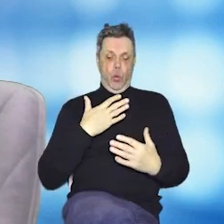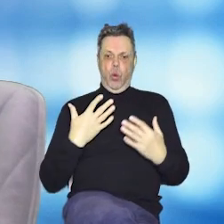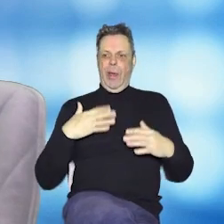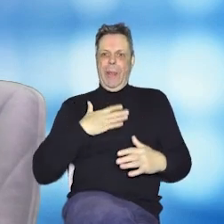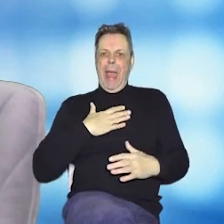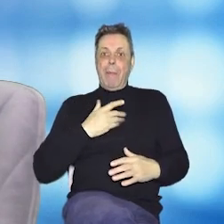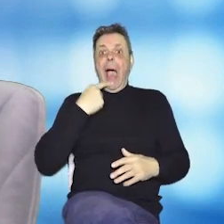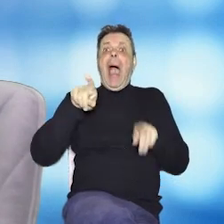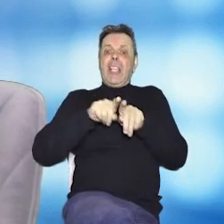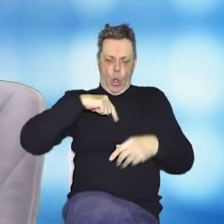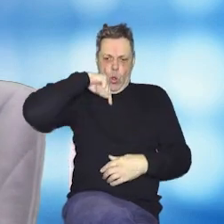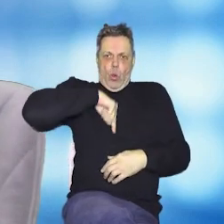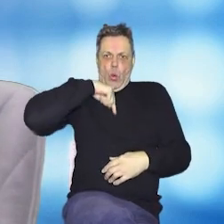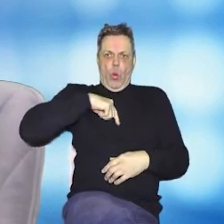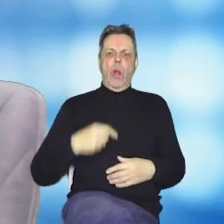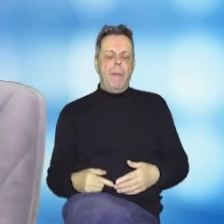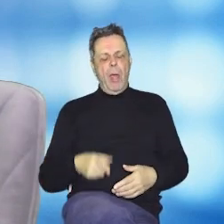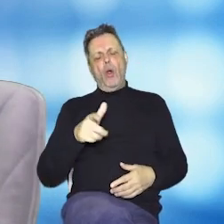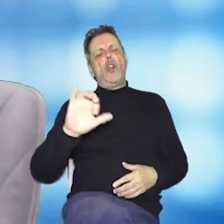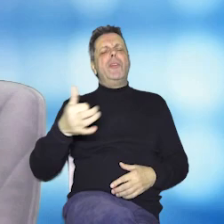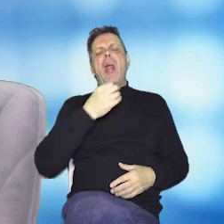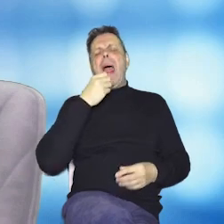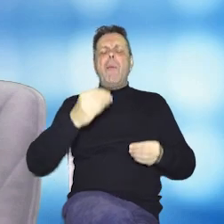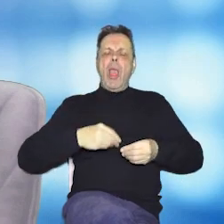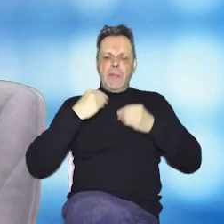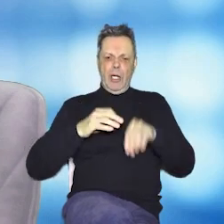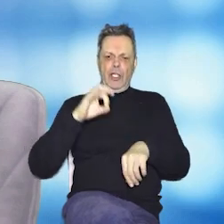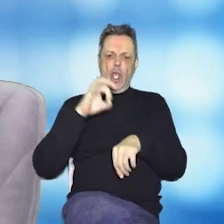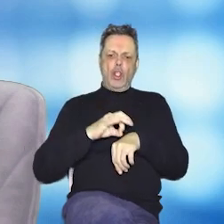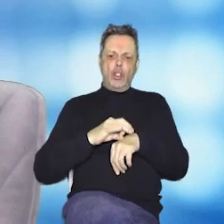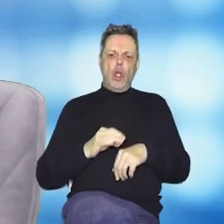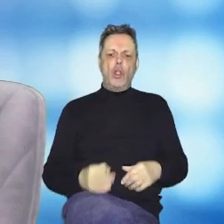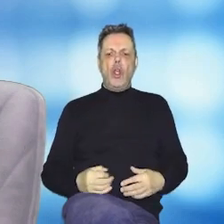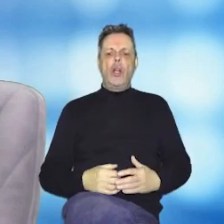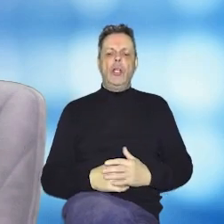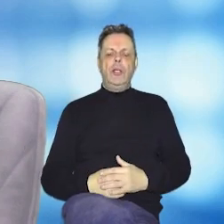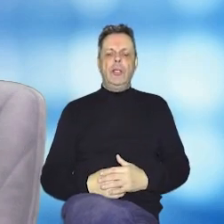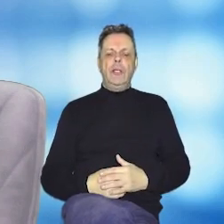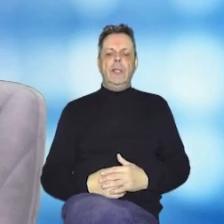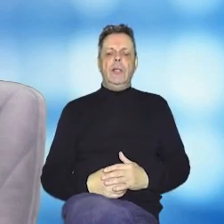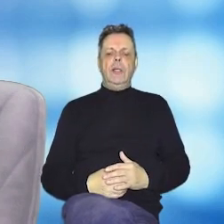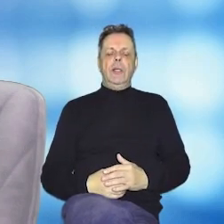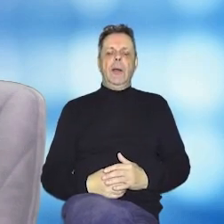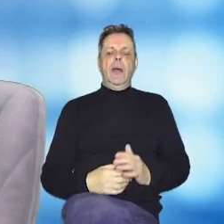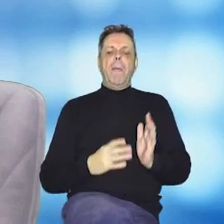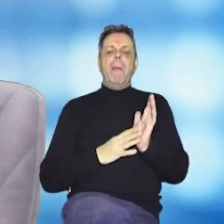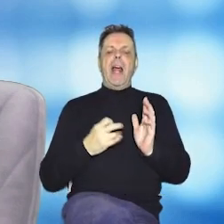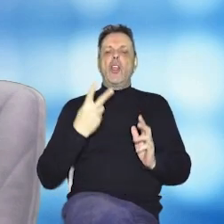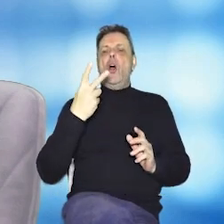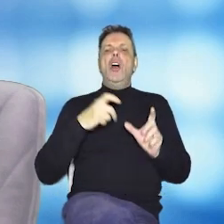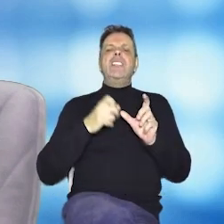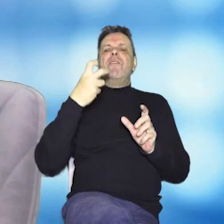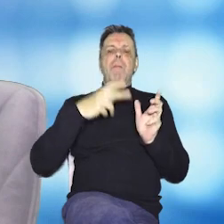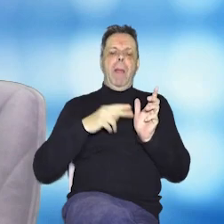nama i u nama. A o tome će nam najbolje ispričati doktor, moj naravno današnji gost, doktor Mario